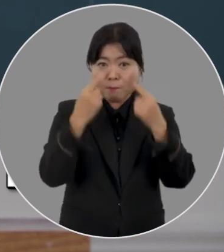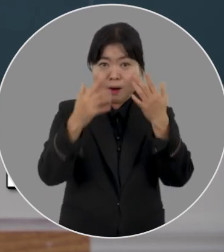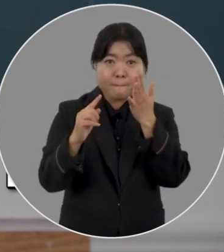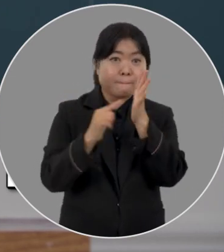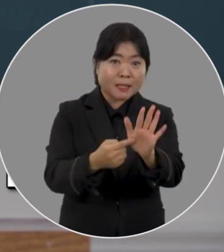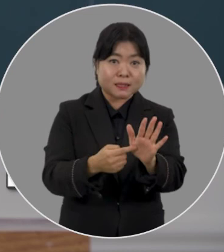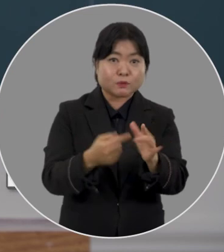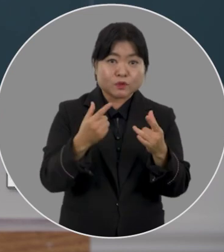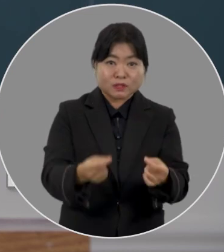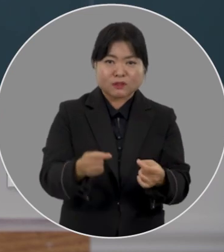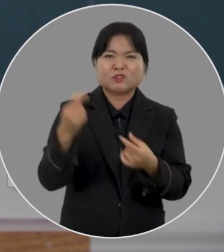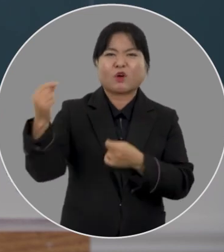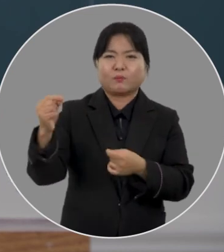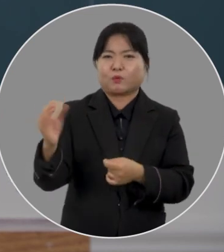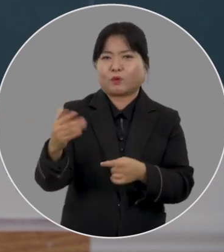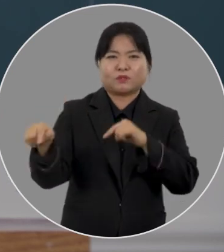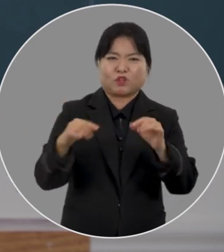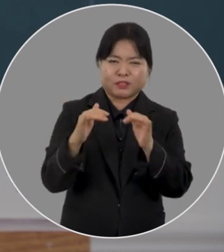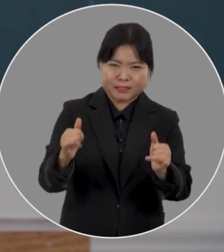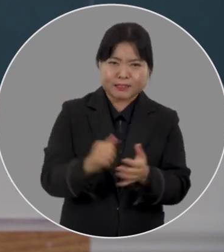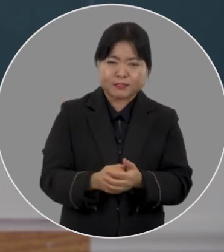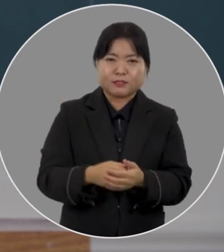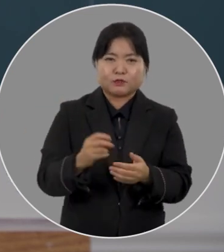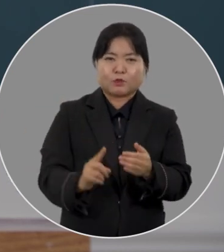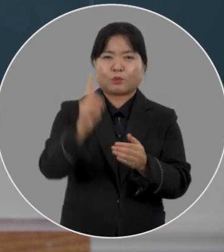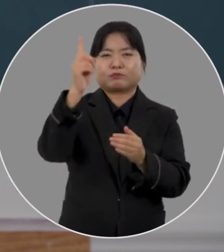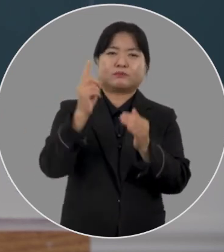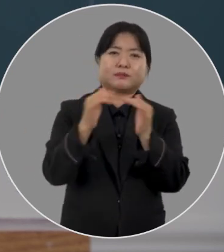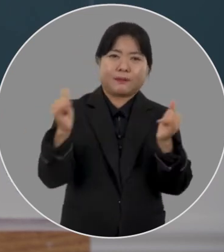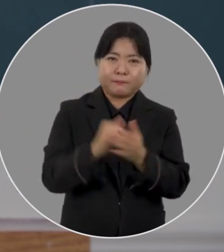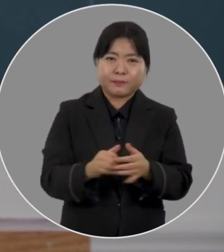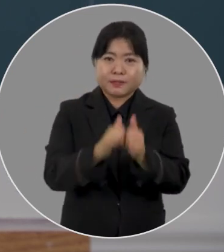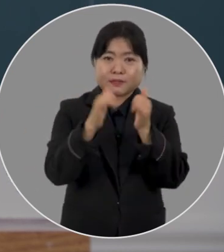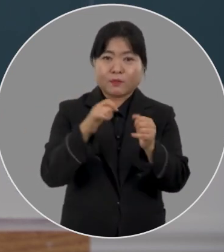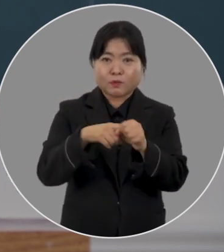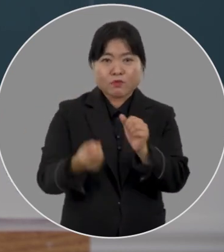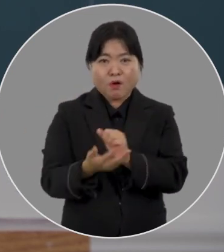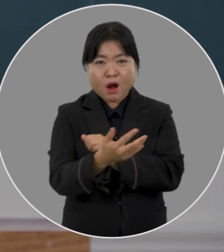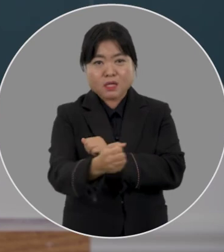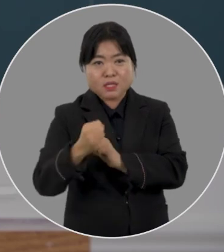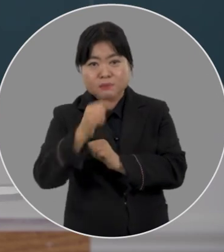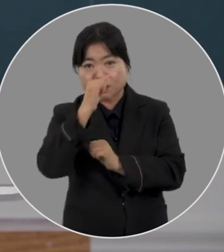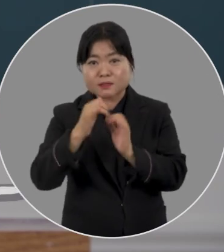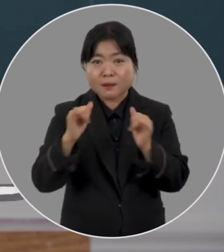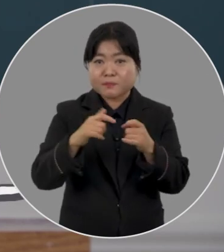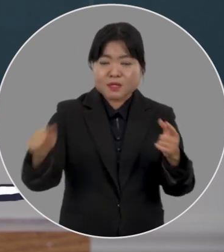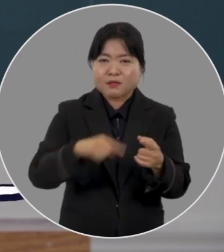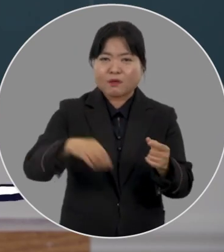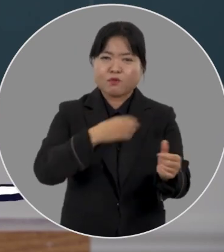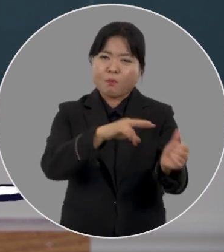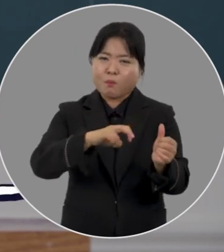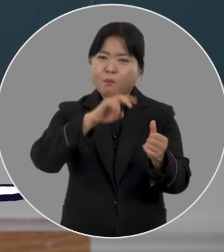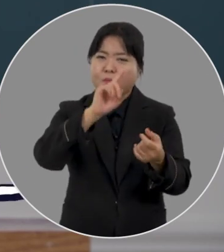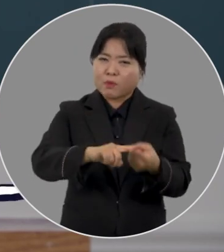방식이 될 수도 있을 것 같고, 혹은 정치인이나 고위공직자나 사회적으로 영향력이 있으신 분들이 이러한 혐오 표현은